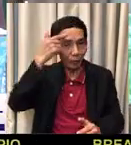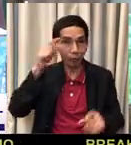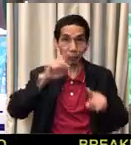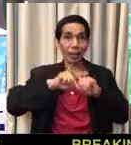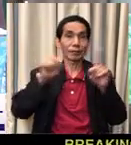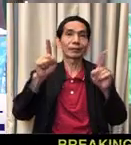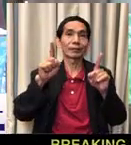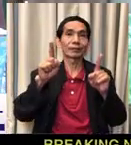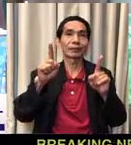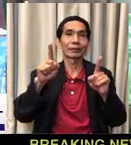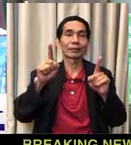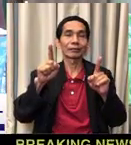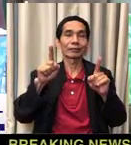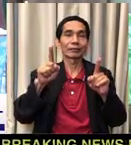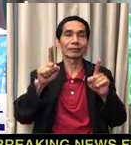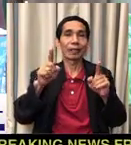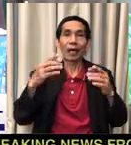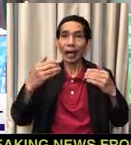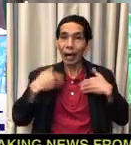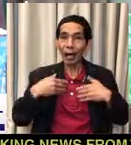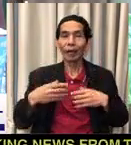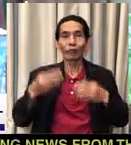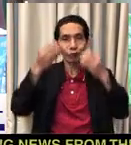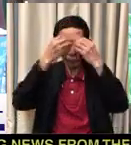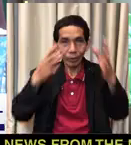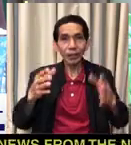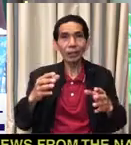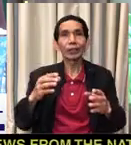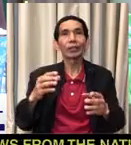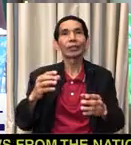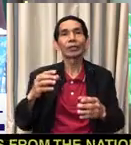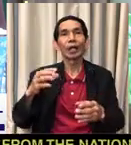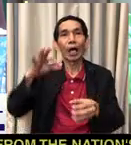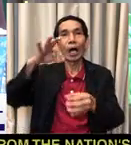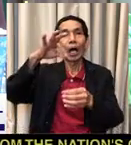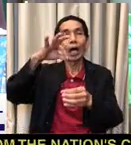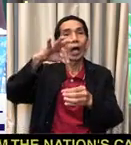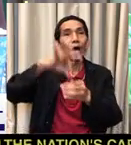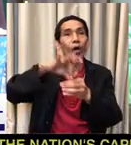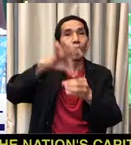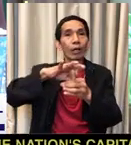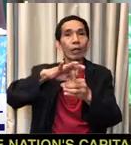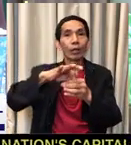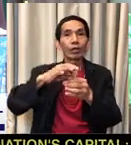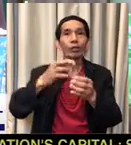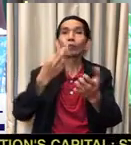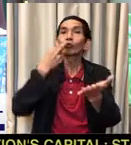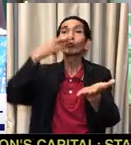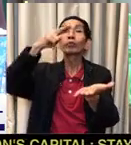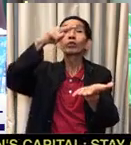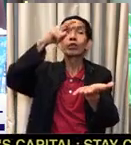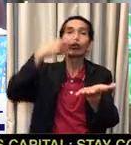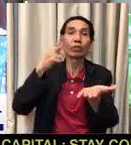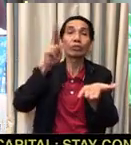pero, sayang naman, oh, may panawagan ng Commission on Election. Oh, magparehistro kayo.